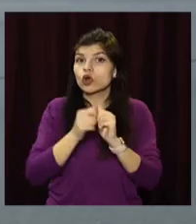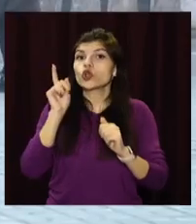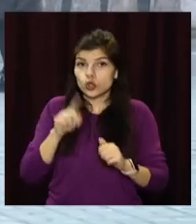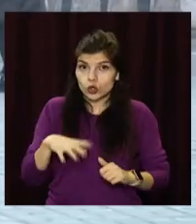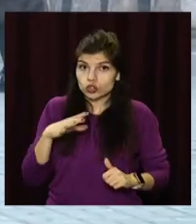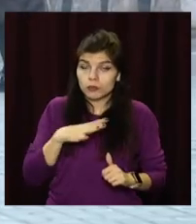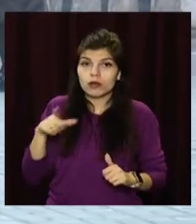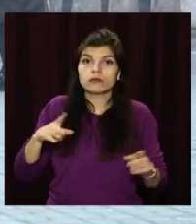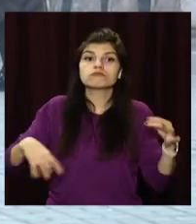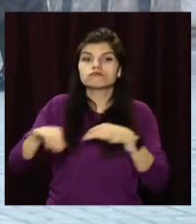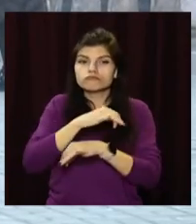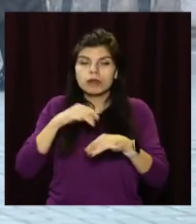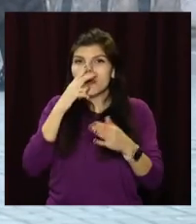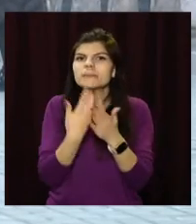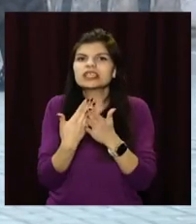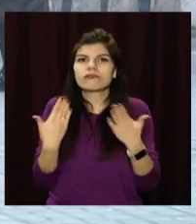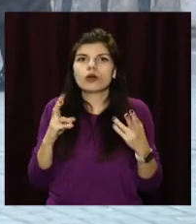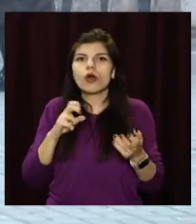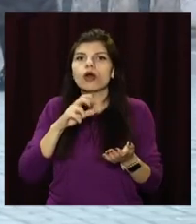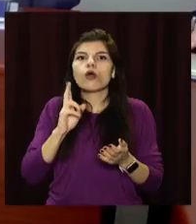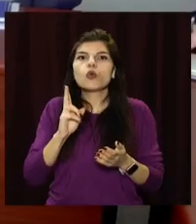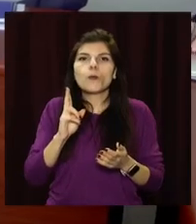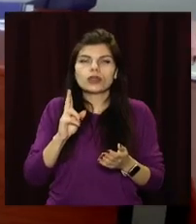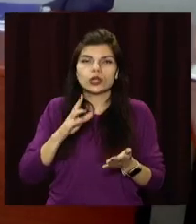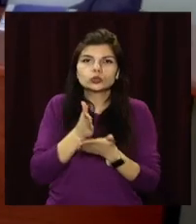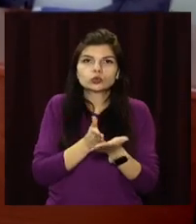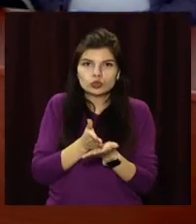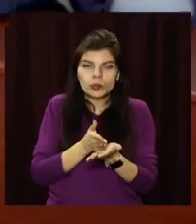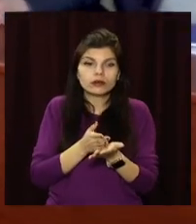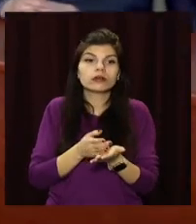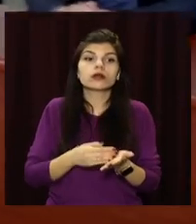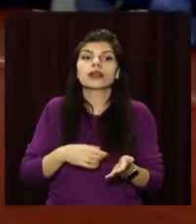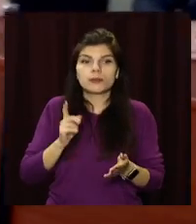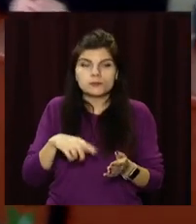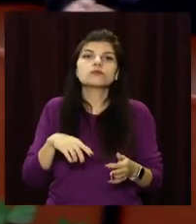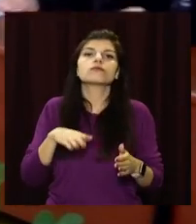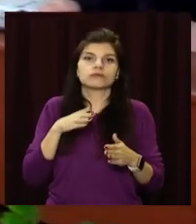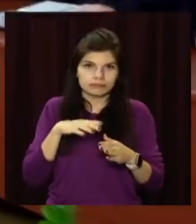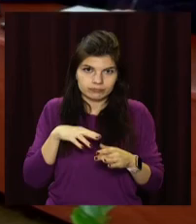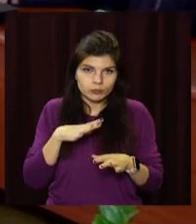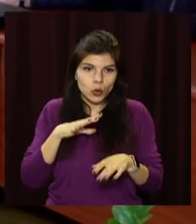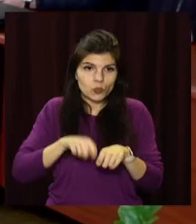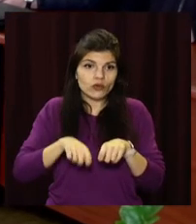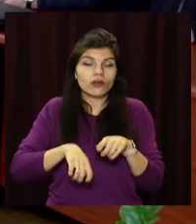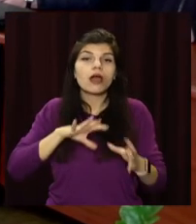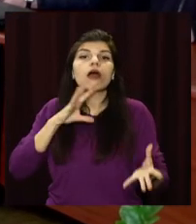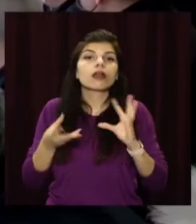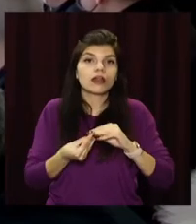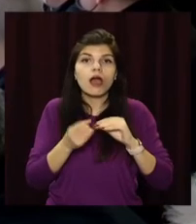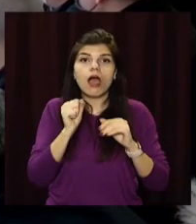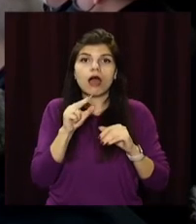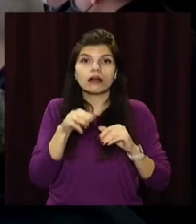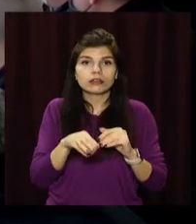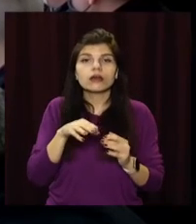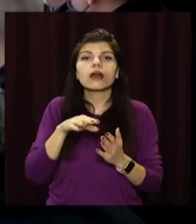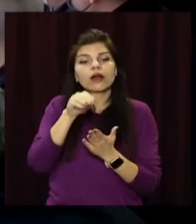міськраді провели засідання із представниками комунальних служб, після чого перейшли до самої перевірки. За її результатами складуть акт про